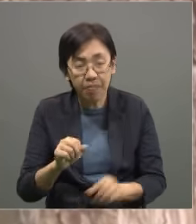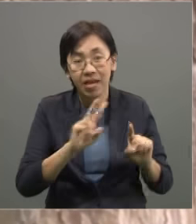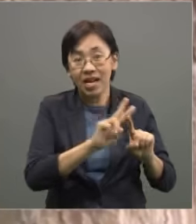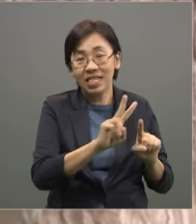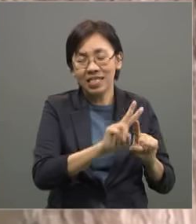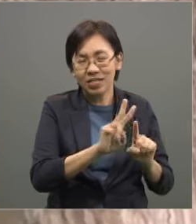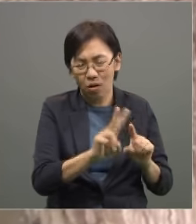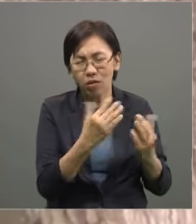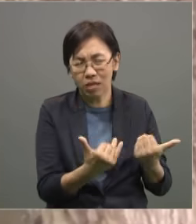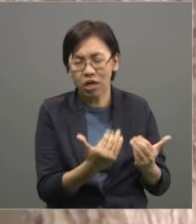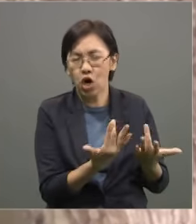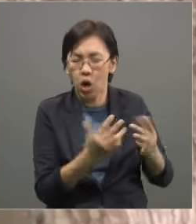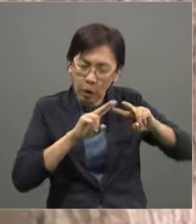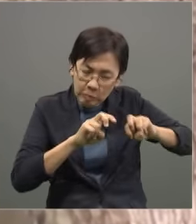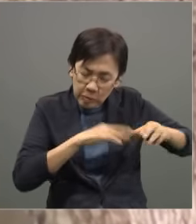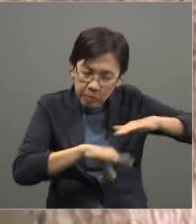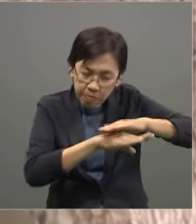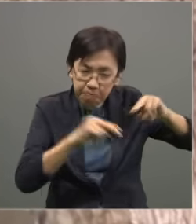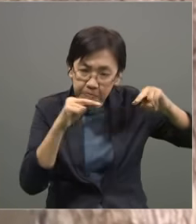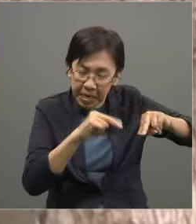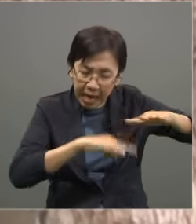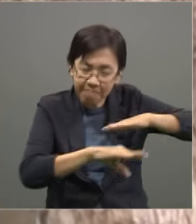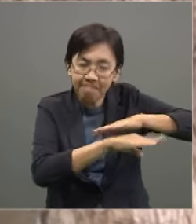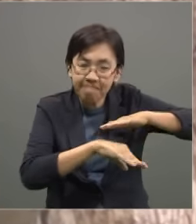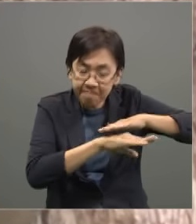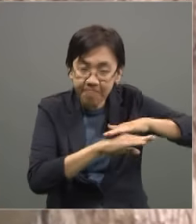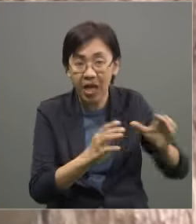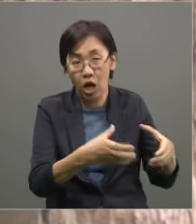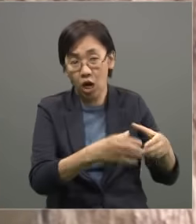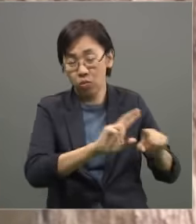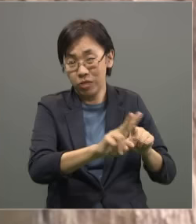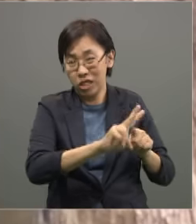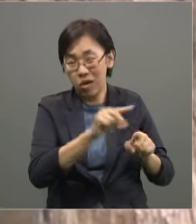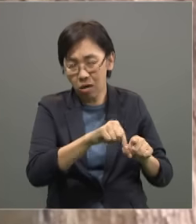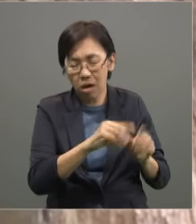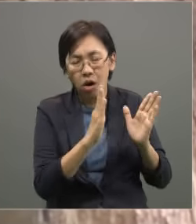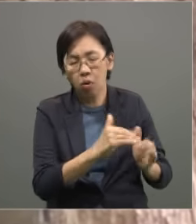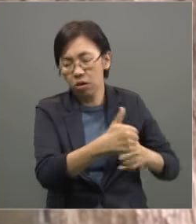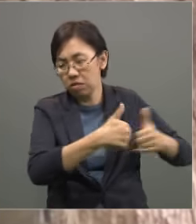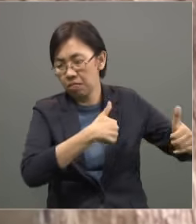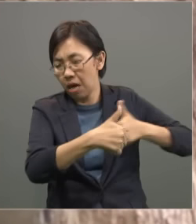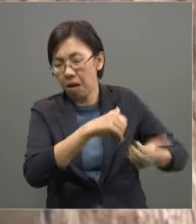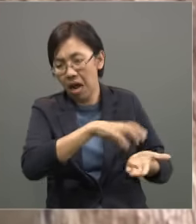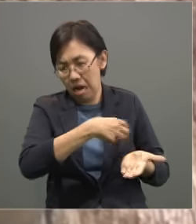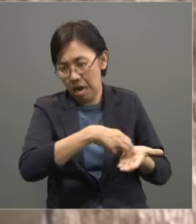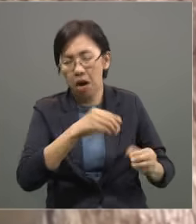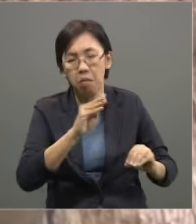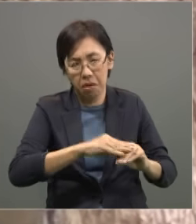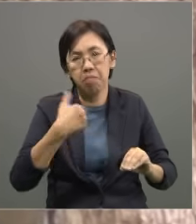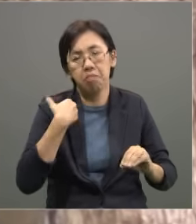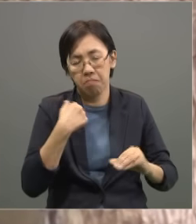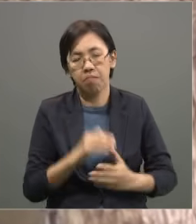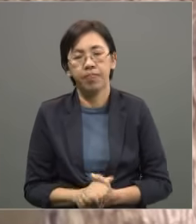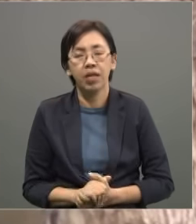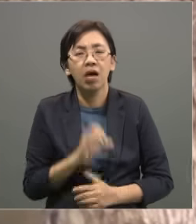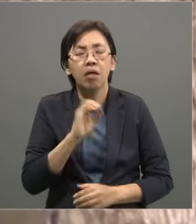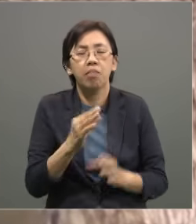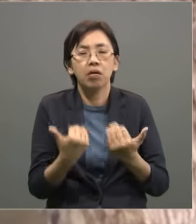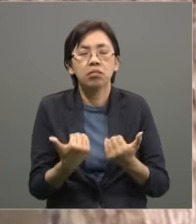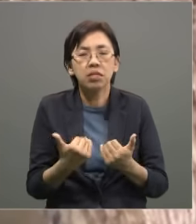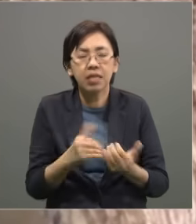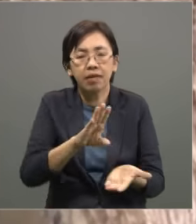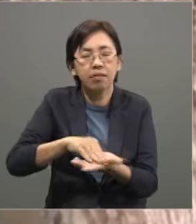ขาบอกตอนนี้อยู่ระหว่างสอบพยานแล้วในวงที่2เนี่ยนะมีคนประสงค์จะเข้ามาให้ข้อมูลเพิ่มเติมด้วยนะครับแล้วก็ย้ำว่าตอนนี้กำ